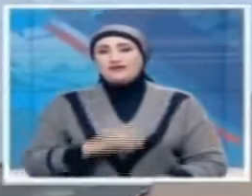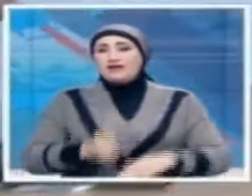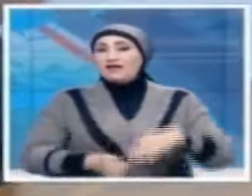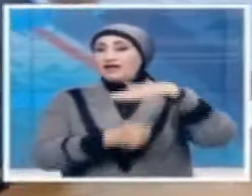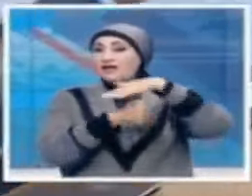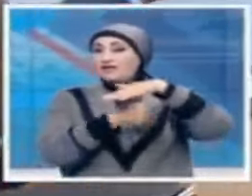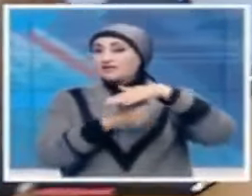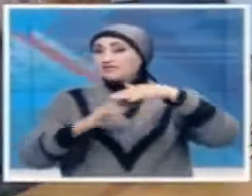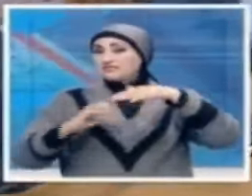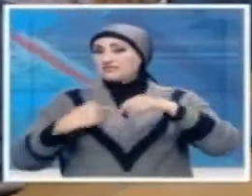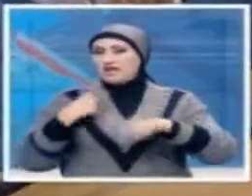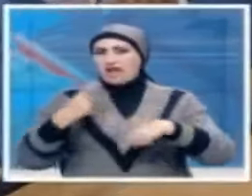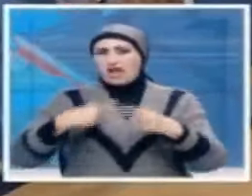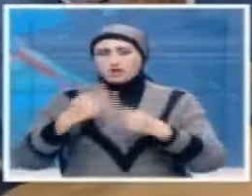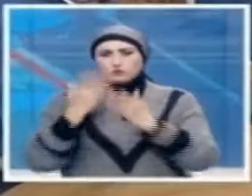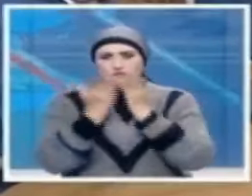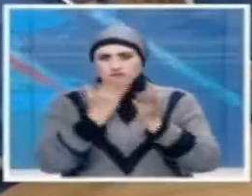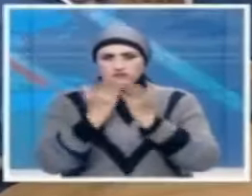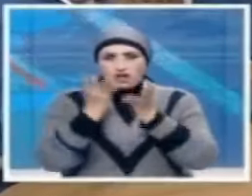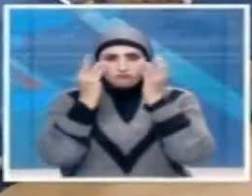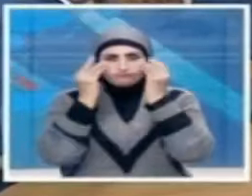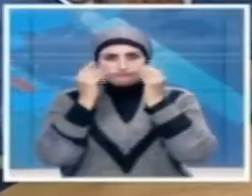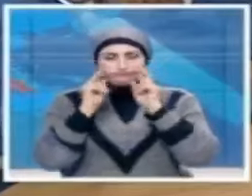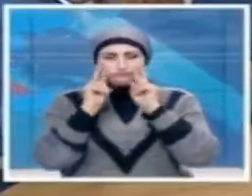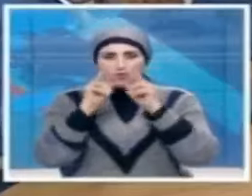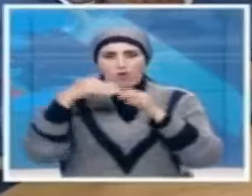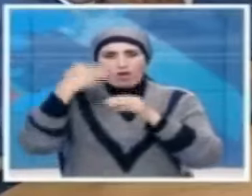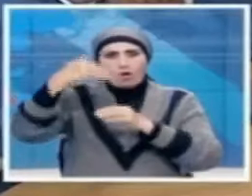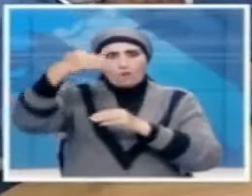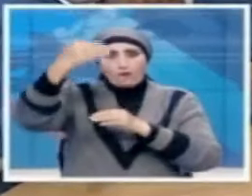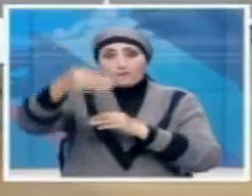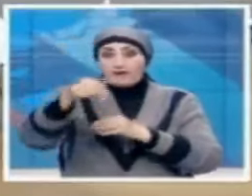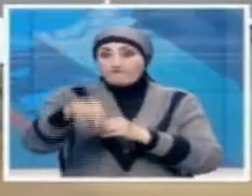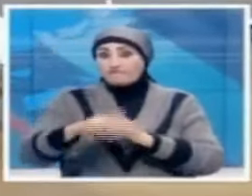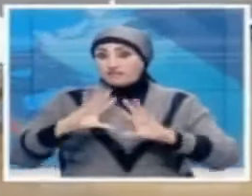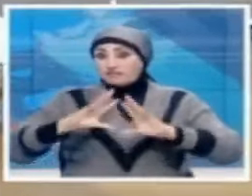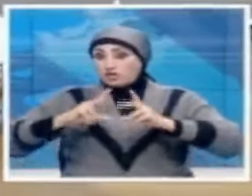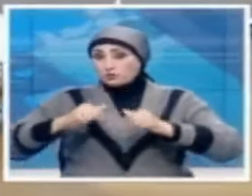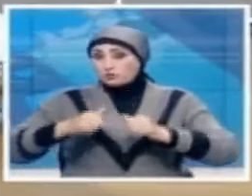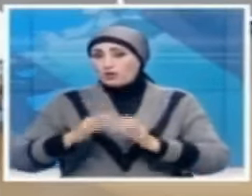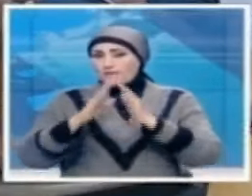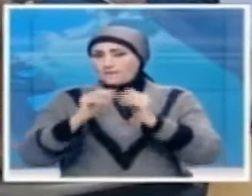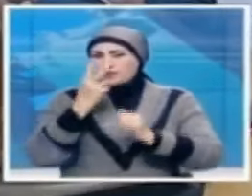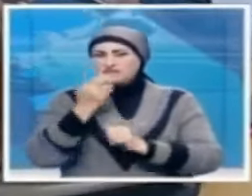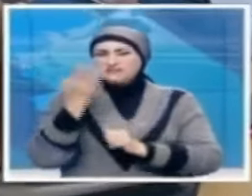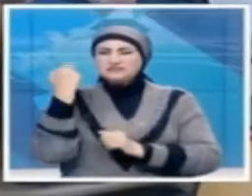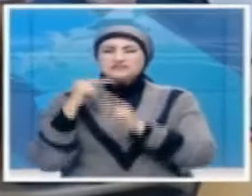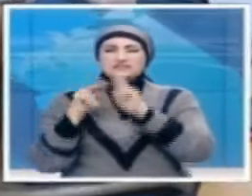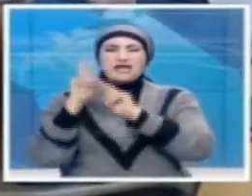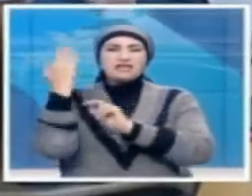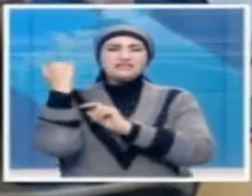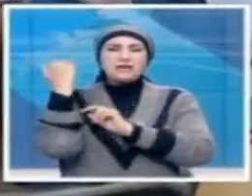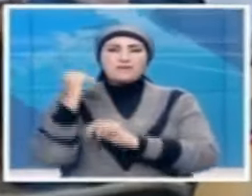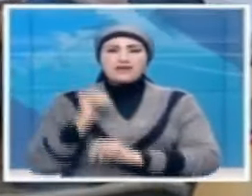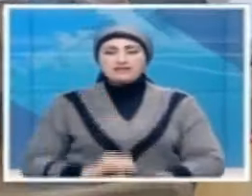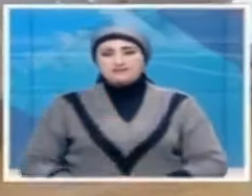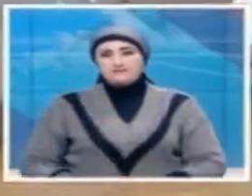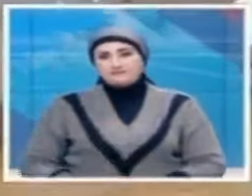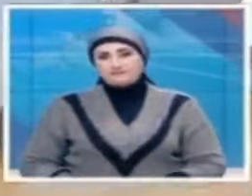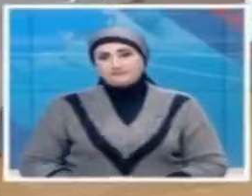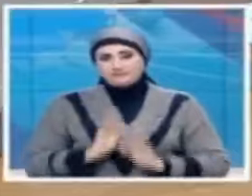الرئيس السيسي يوجه بمواصلة الدراسة العلمية للرؤى والخطط المطروحة لتطوير القاهرة التاريخية.